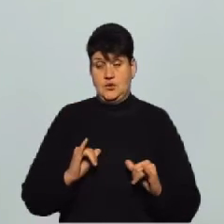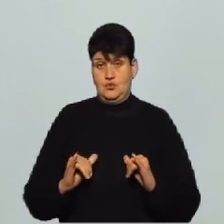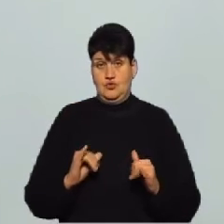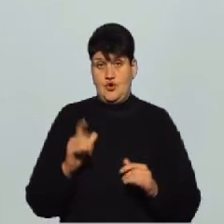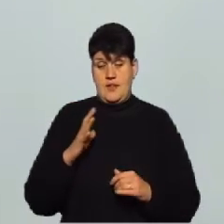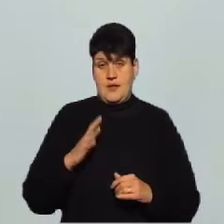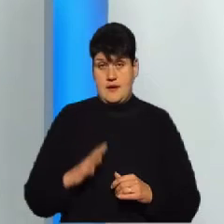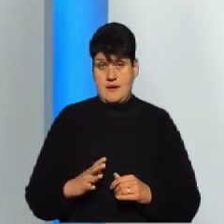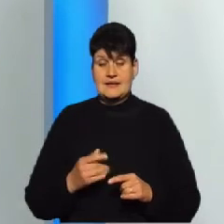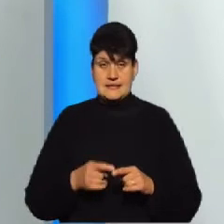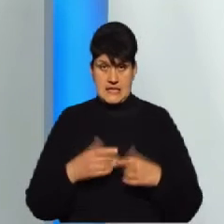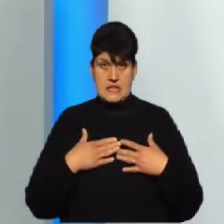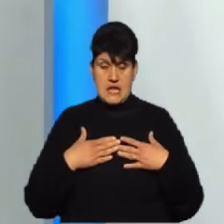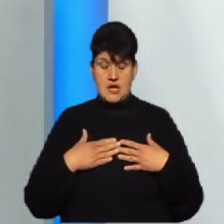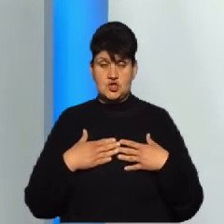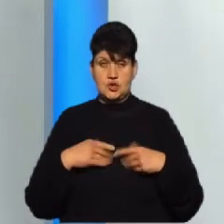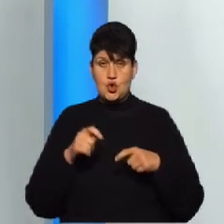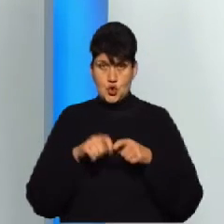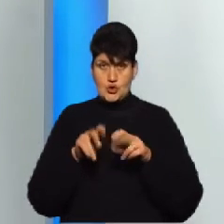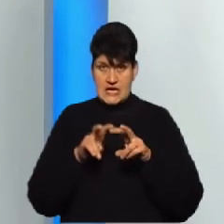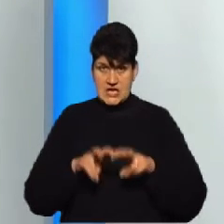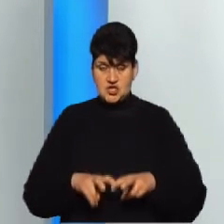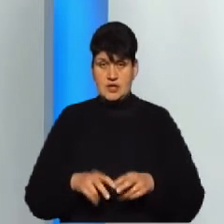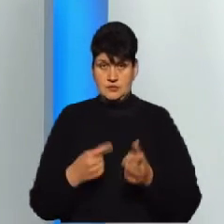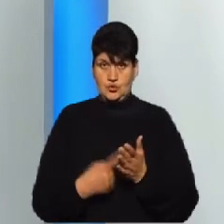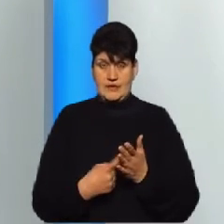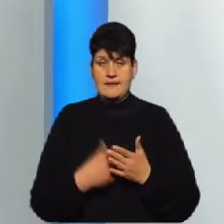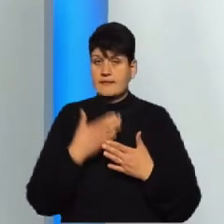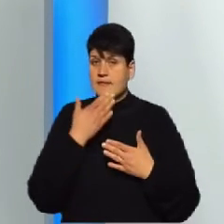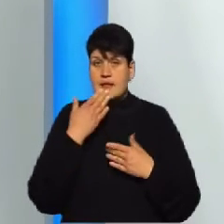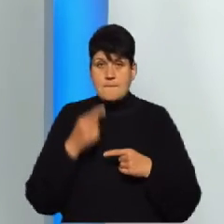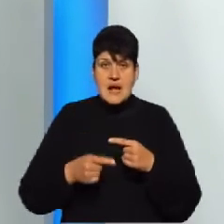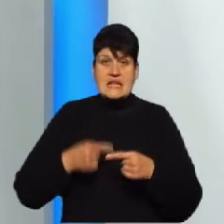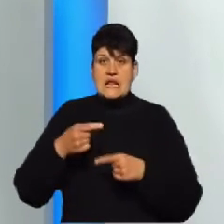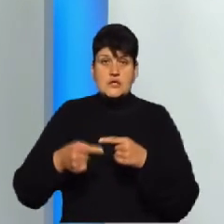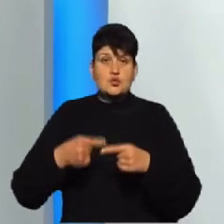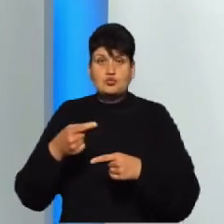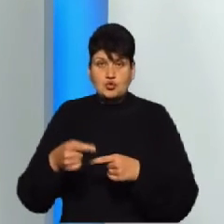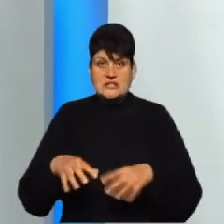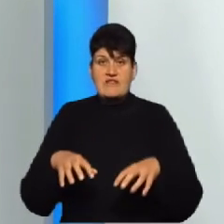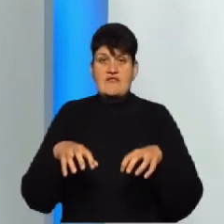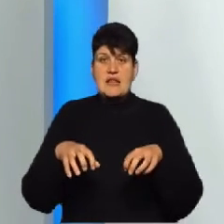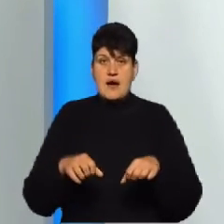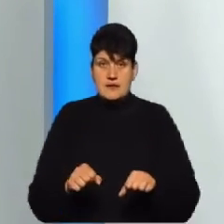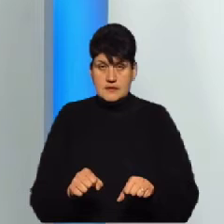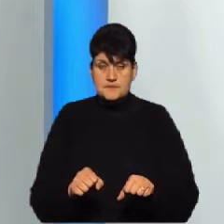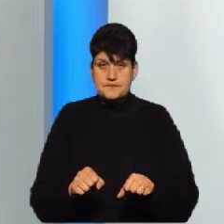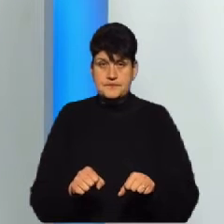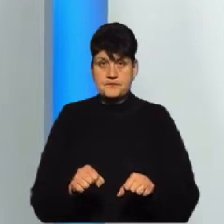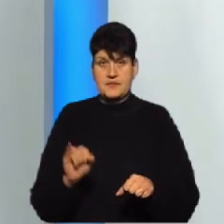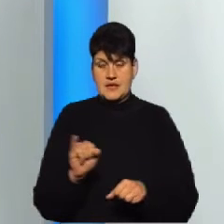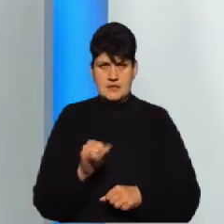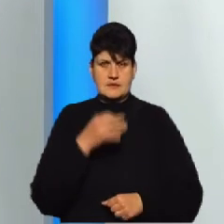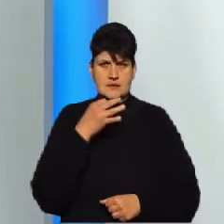регіональні підтверджують, немає наступності влади. І от зауважте, це залежить навіть